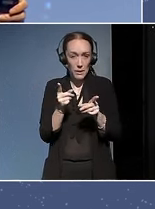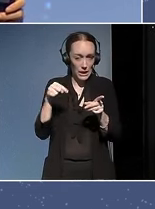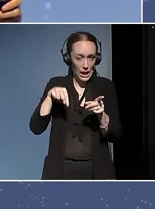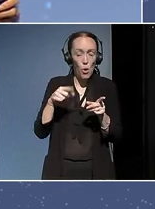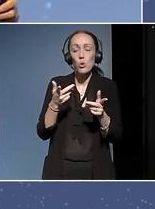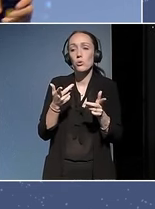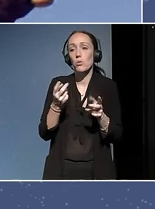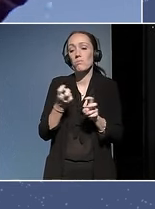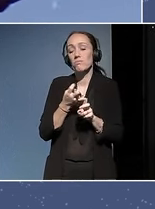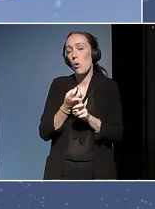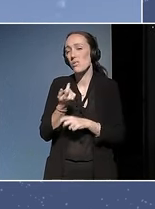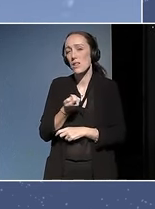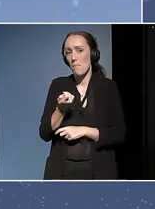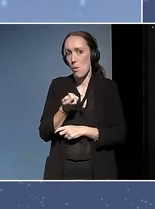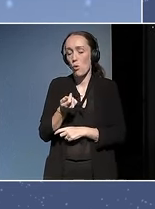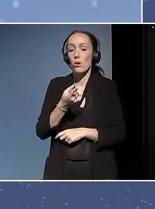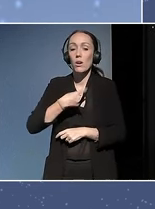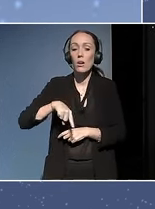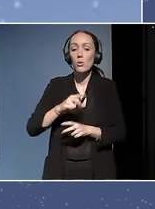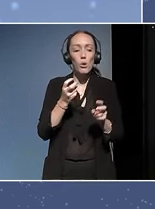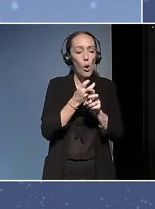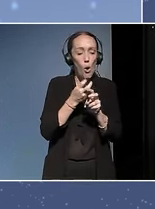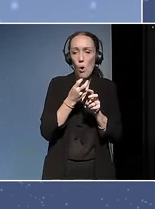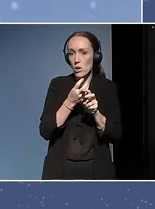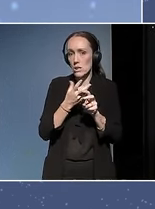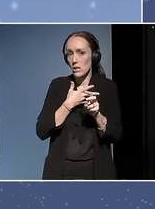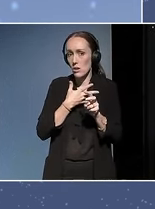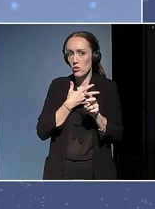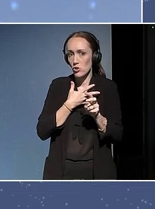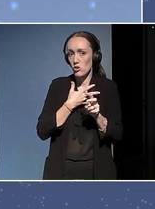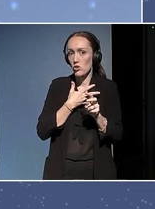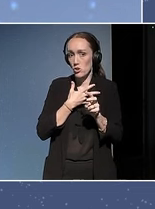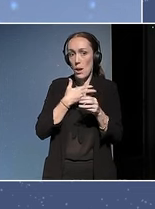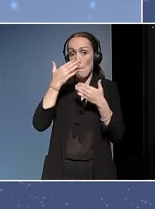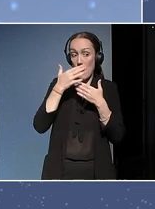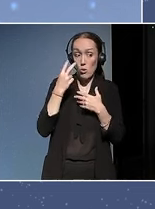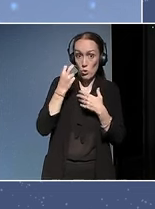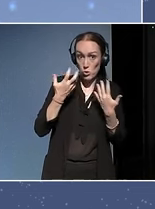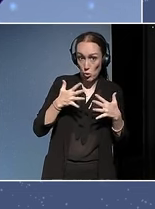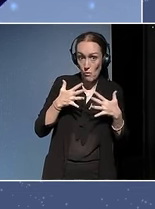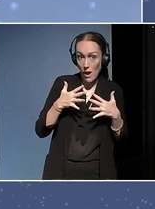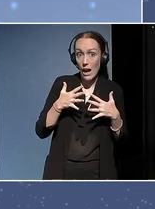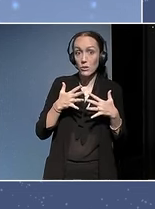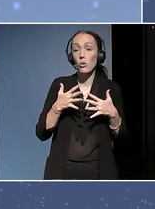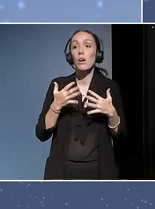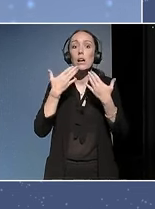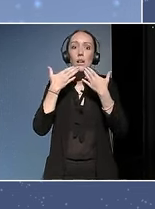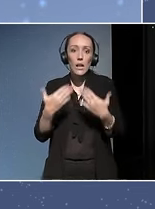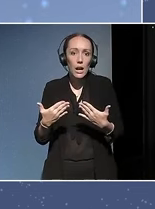201012 portiamo tutte queste ossa ritrovate finora in Marocco con un accordo internazionale